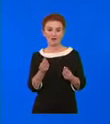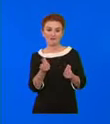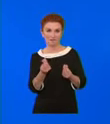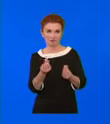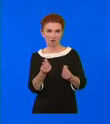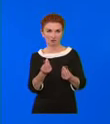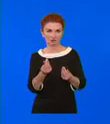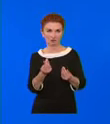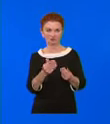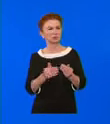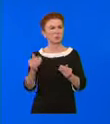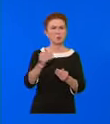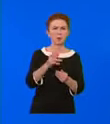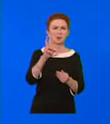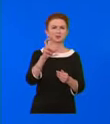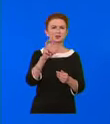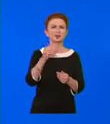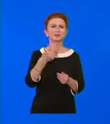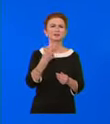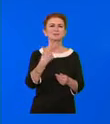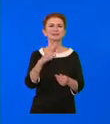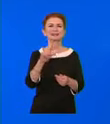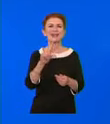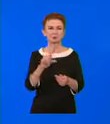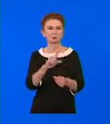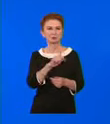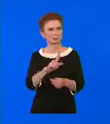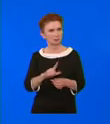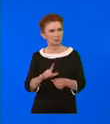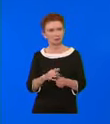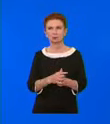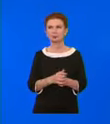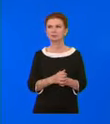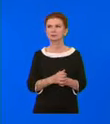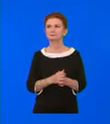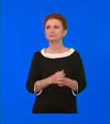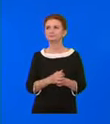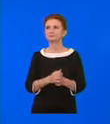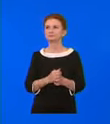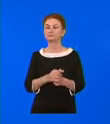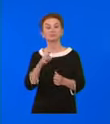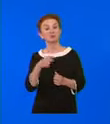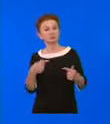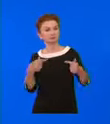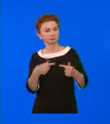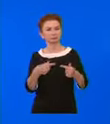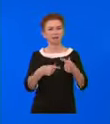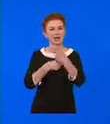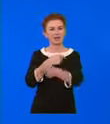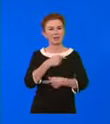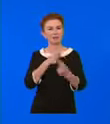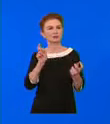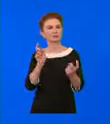zaangażowana, przekracza 300 miliardów złotych, ponieważ ona odnosi się zarówno do tarczy antykryzysowej, którą